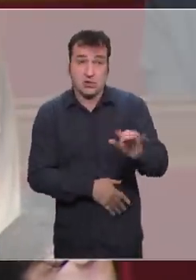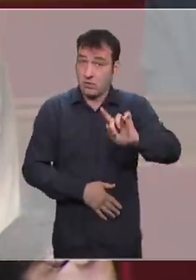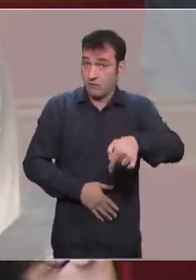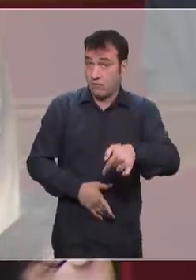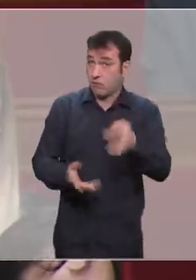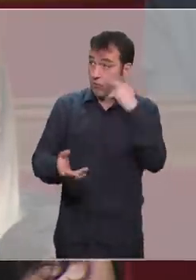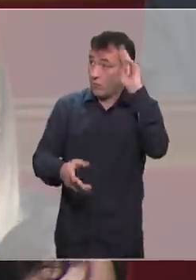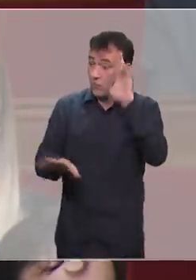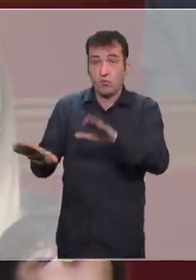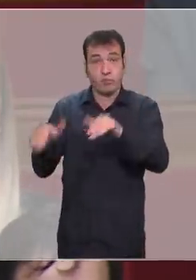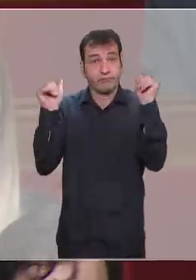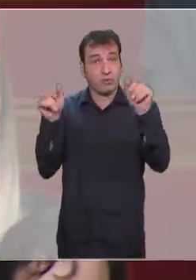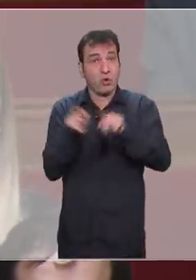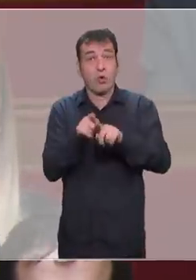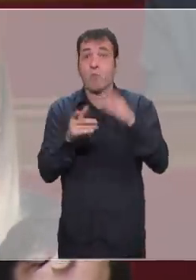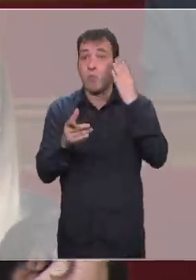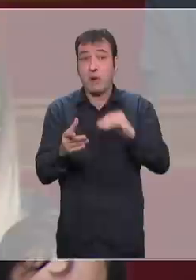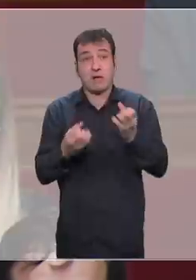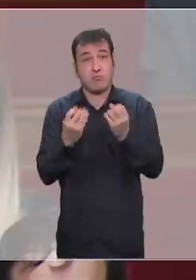Pen. Monsieur le ministre,